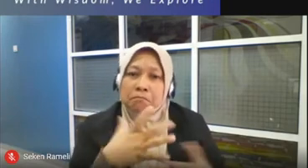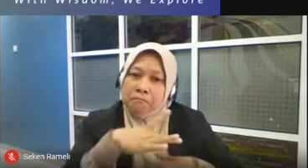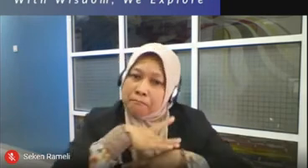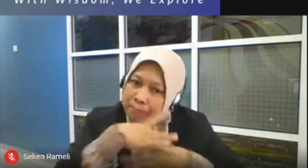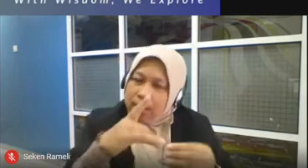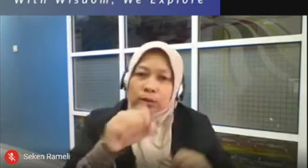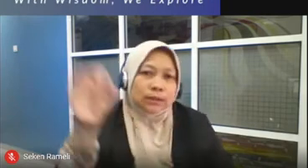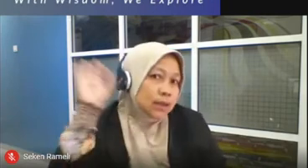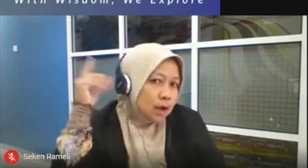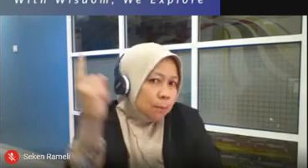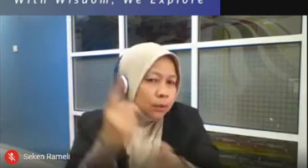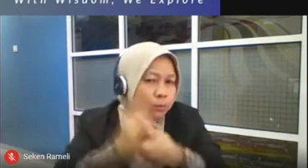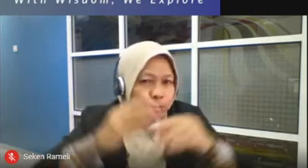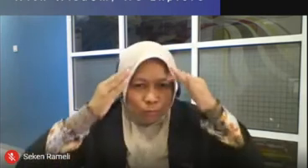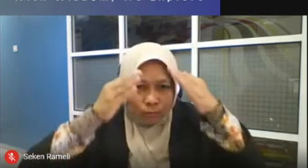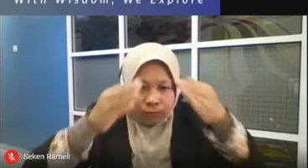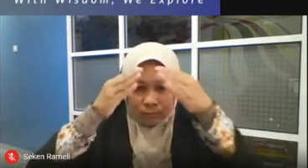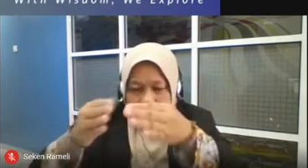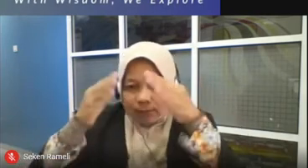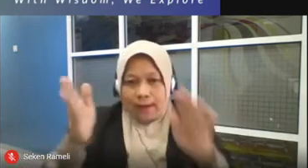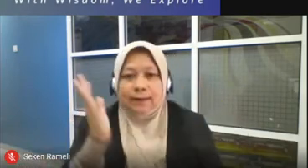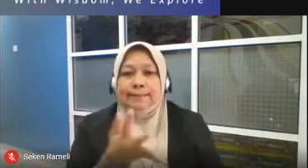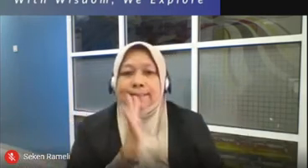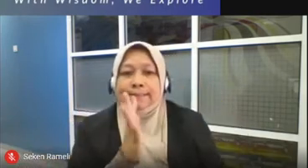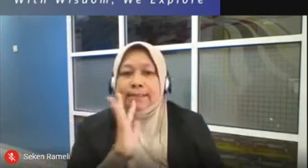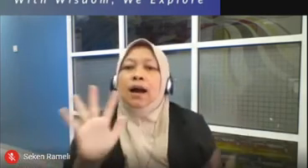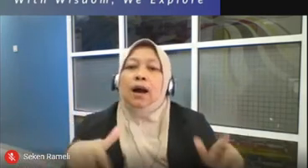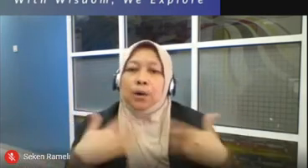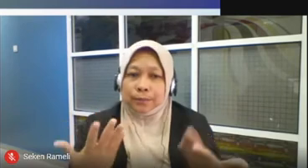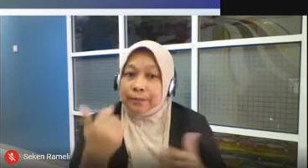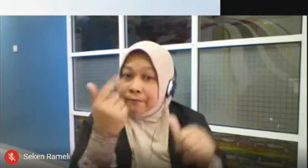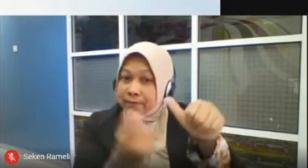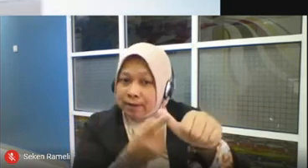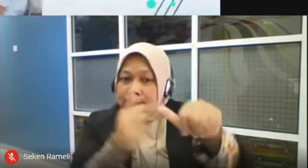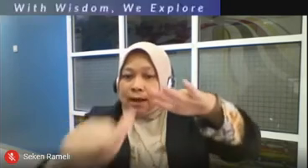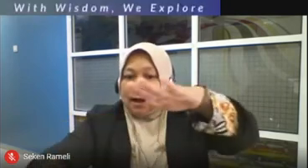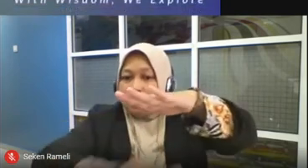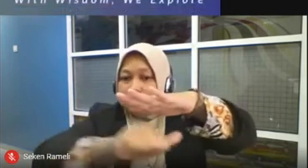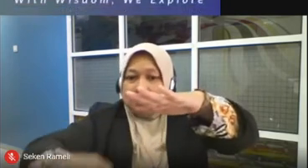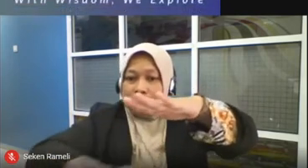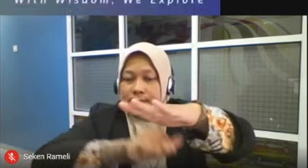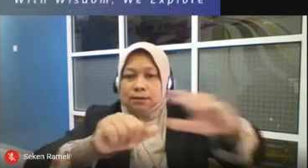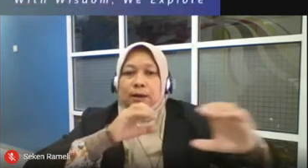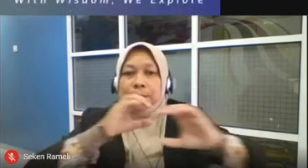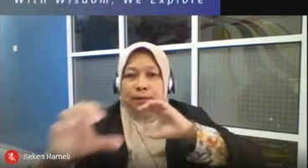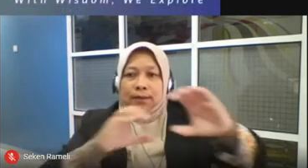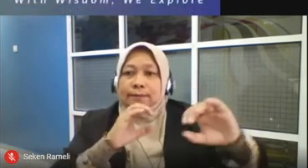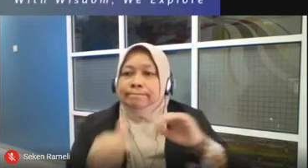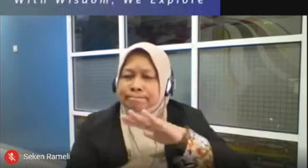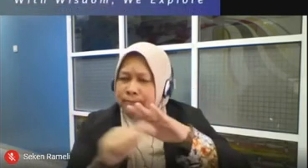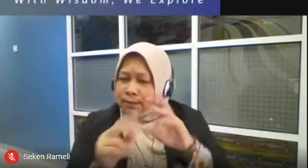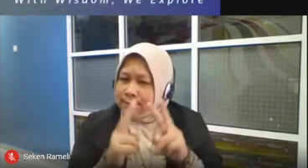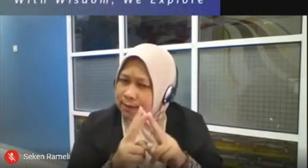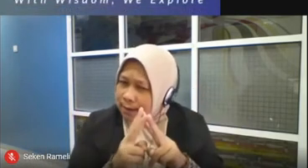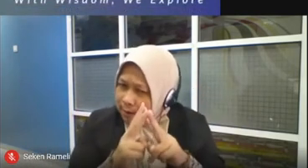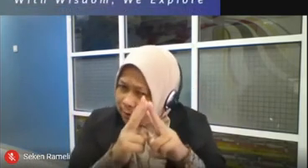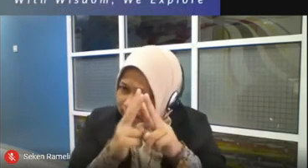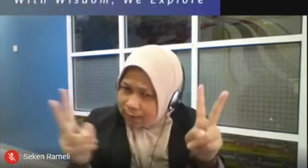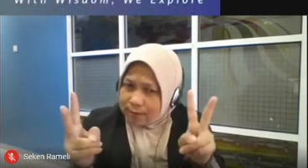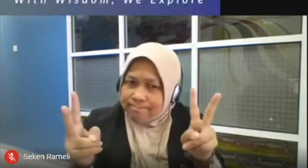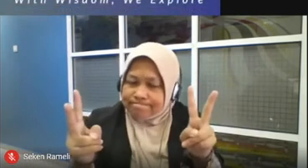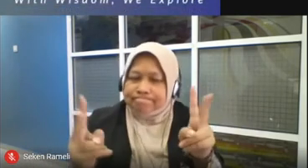supaya dengar dengan apa yang bakal kita cakapkan. Okay, asas komunikasi. So ini asas, ini very very